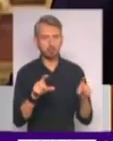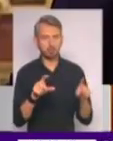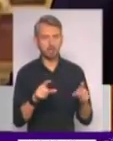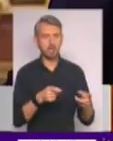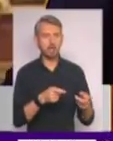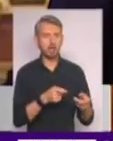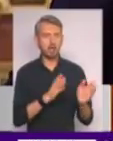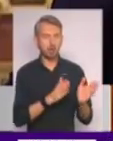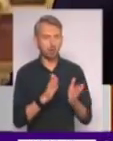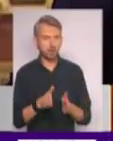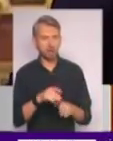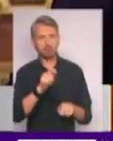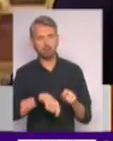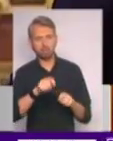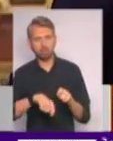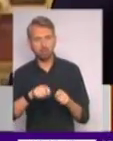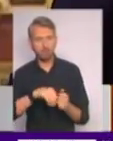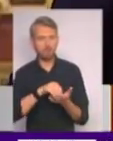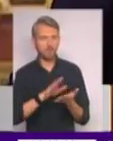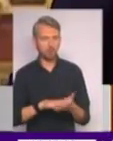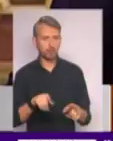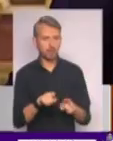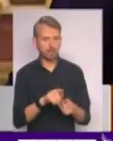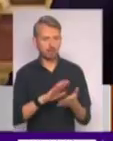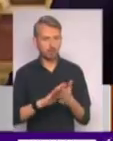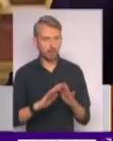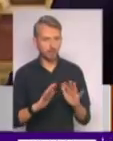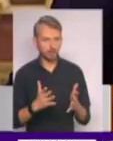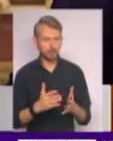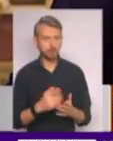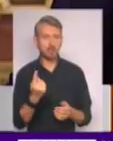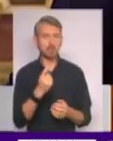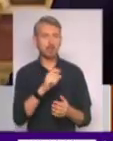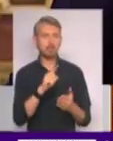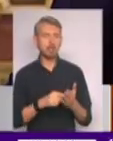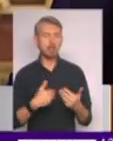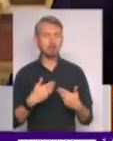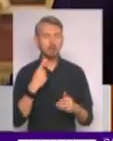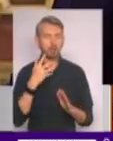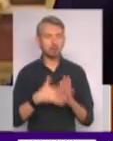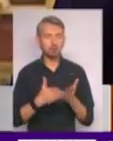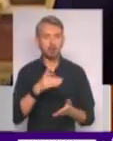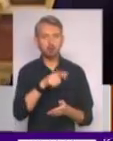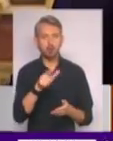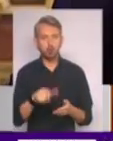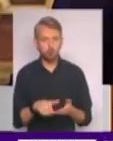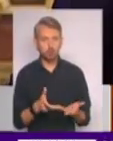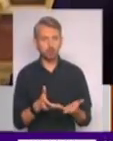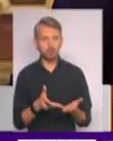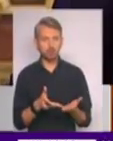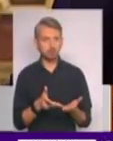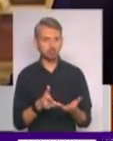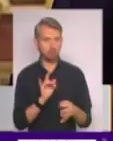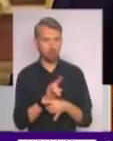регулярно здійснює інспекції і фіксує такі ситуації. Єдине питання, що ми з вами розуміємо, що якщо люди йдуть на такі